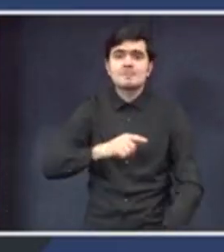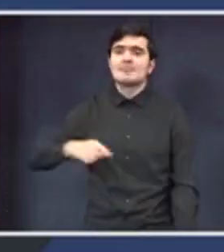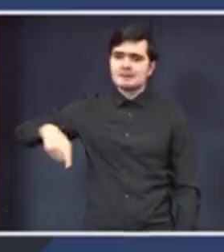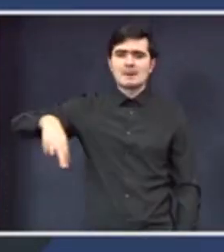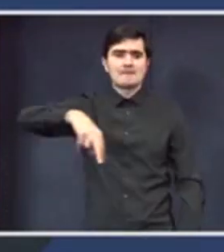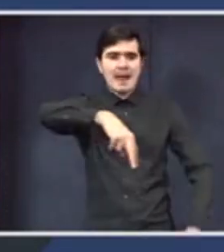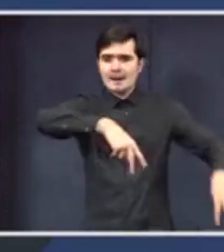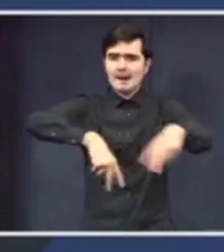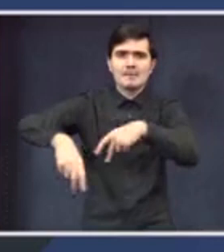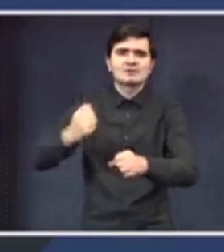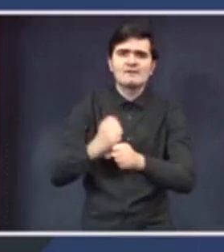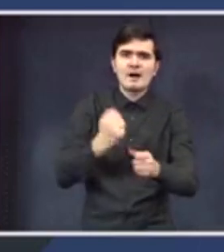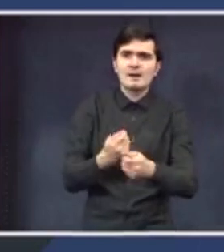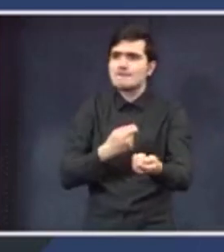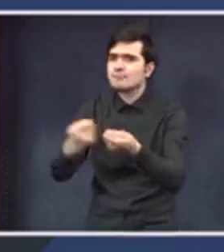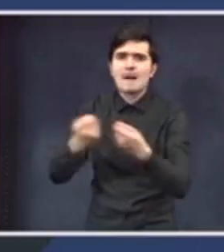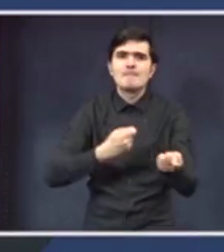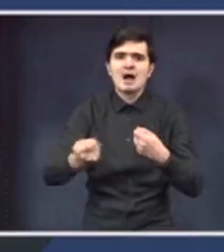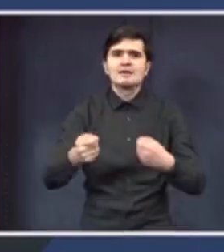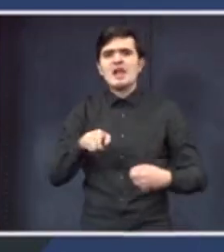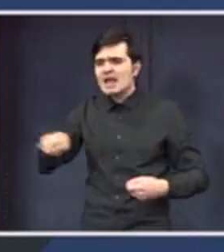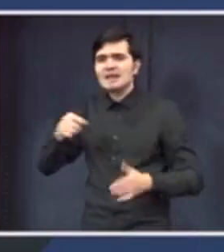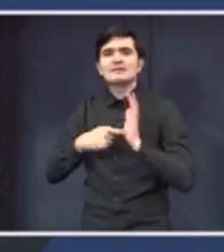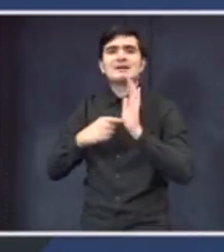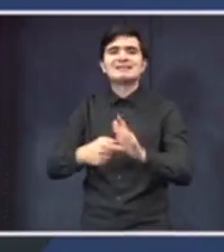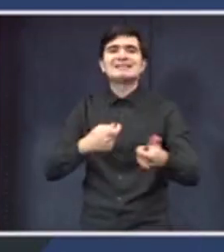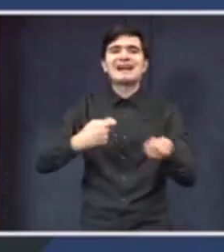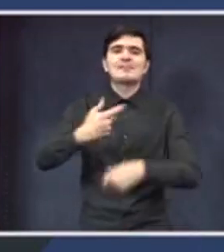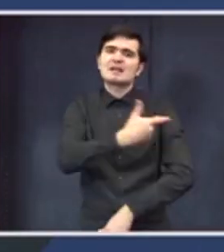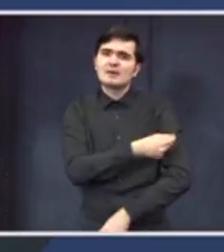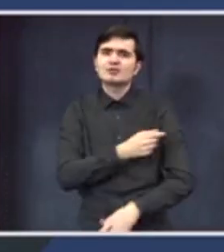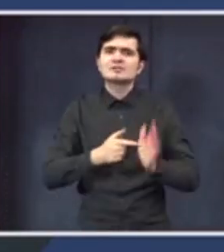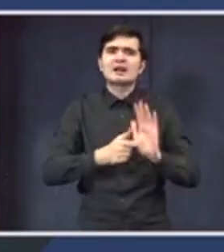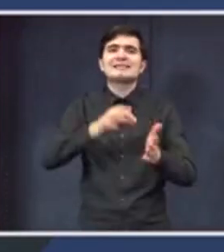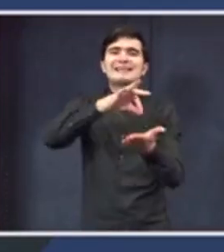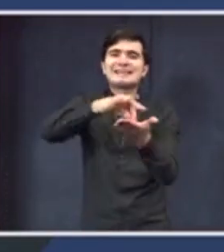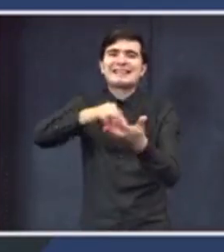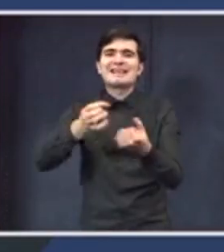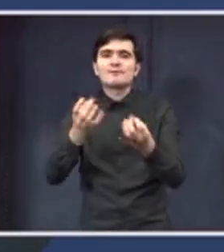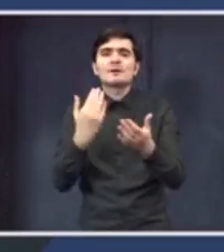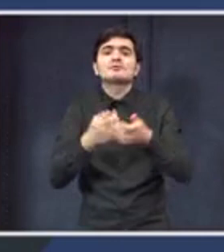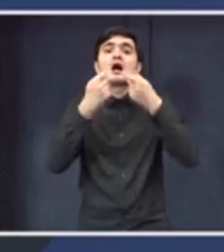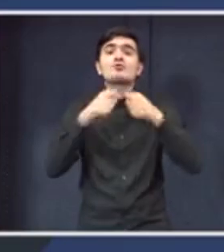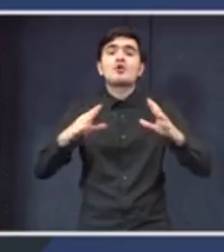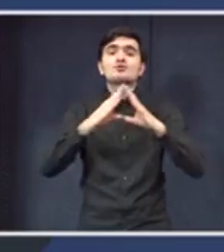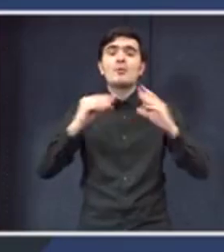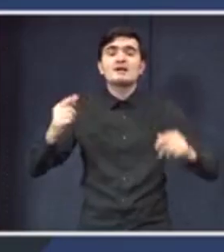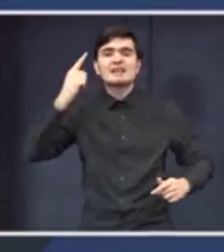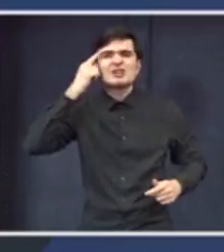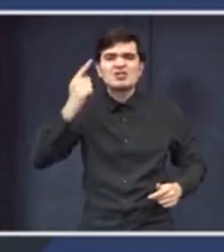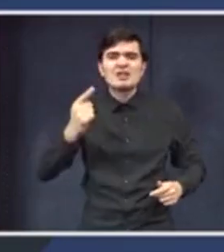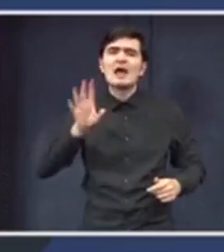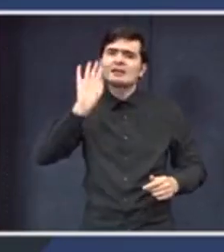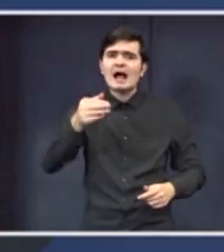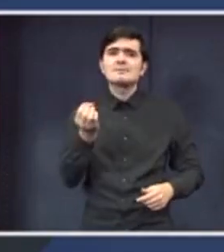facă campanie sau să prezinte campanie de vaccinare. Datele, toți românii să știe despre, să